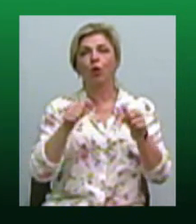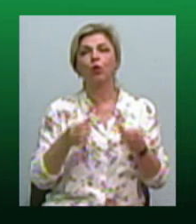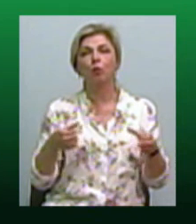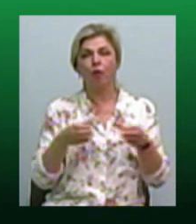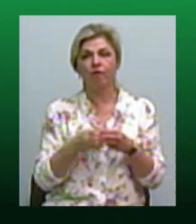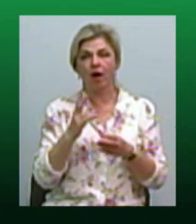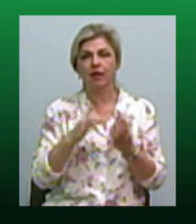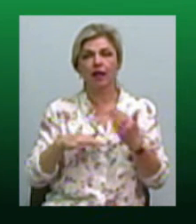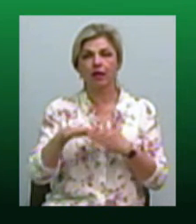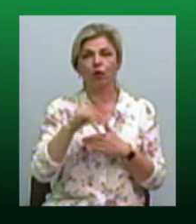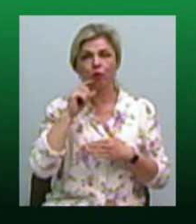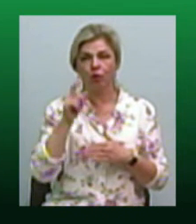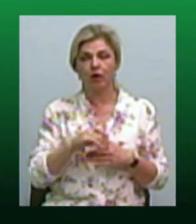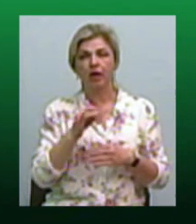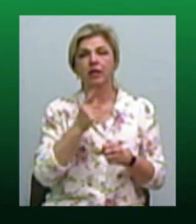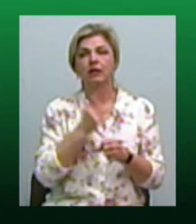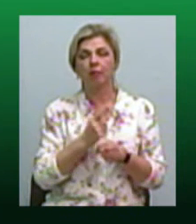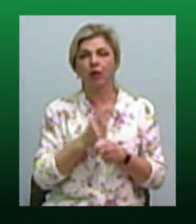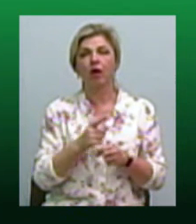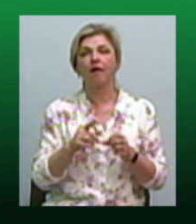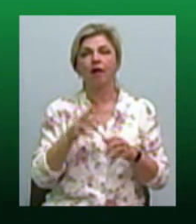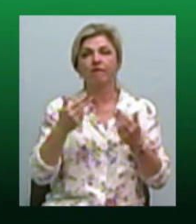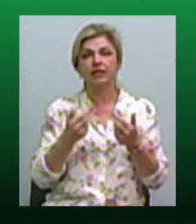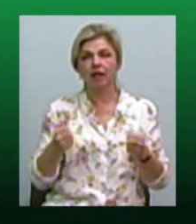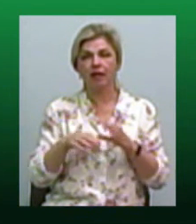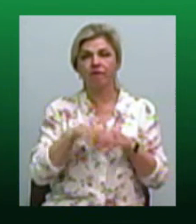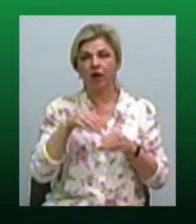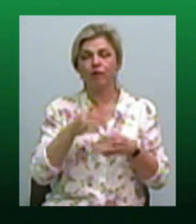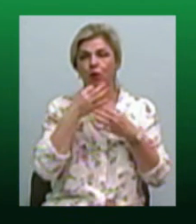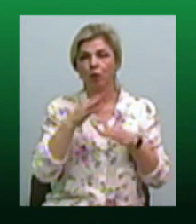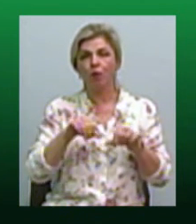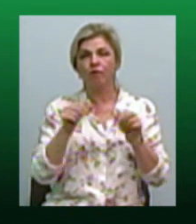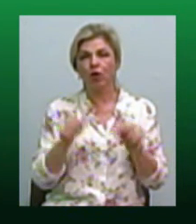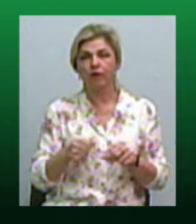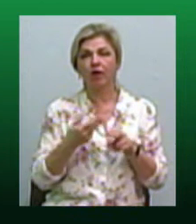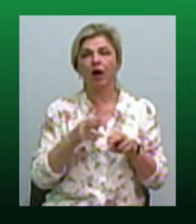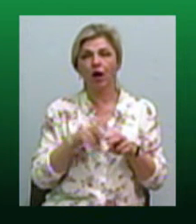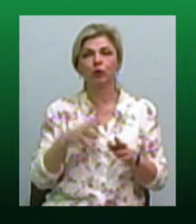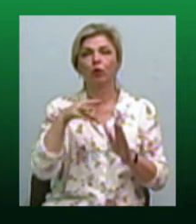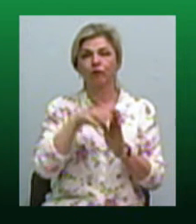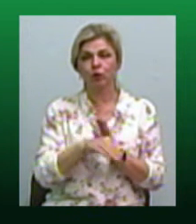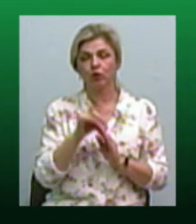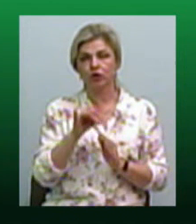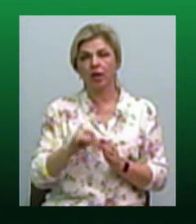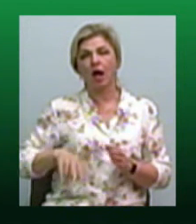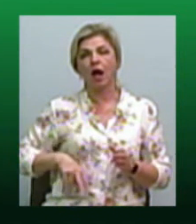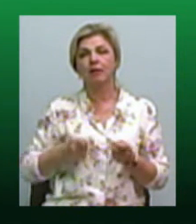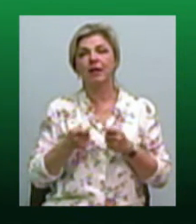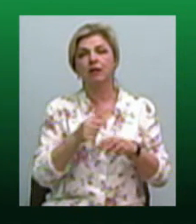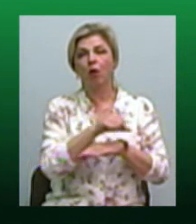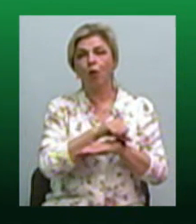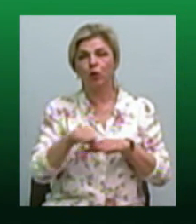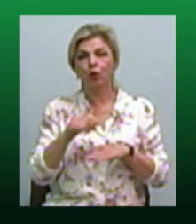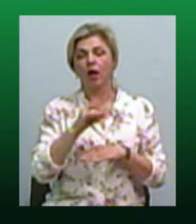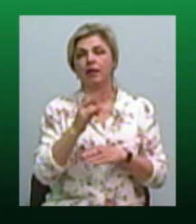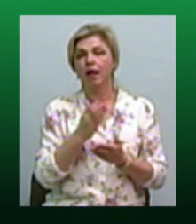України, заборонити визнання виборів будь-якого формату на території України, яка в тому числі і увесь її адміністративний кордон не перебуває під